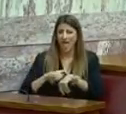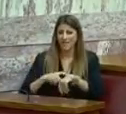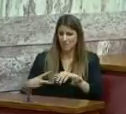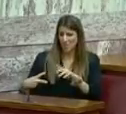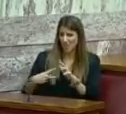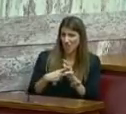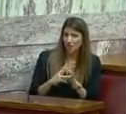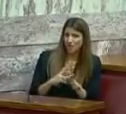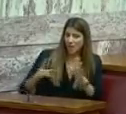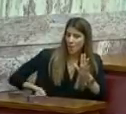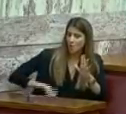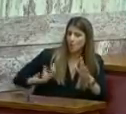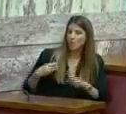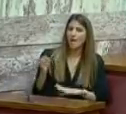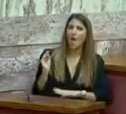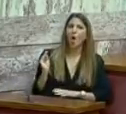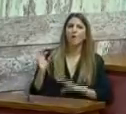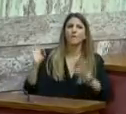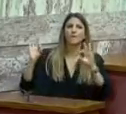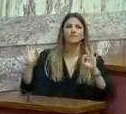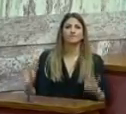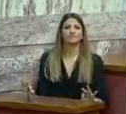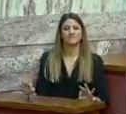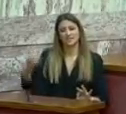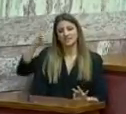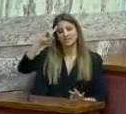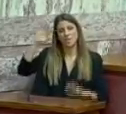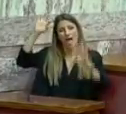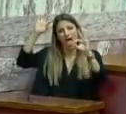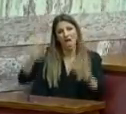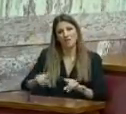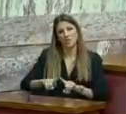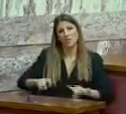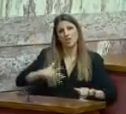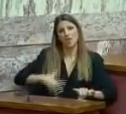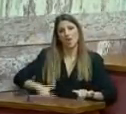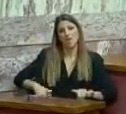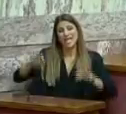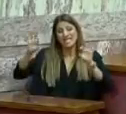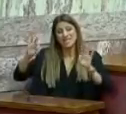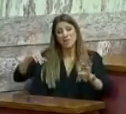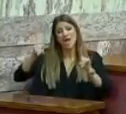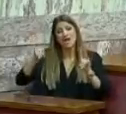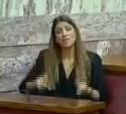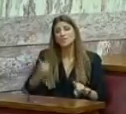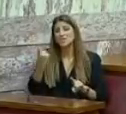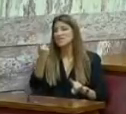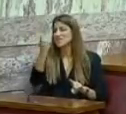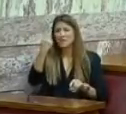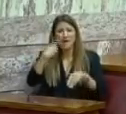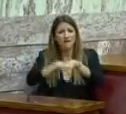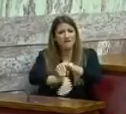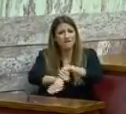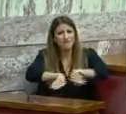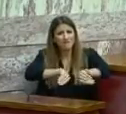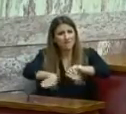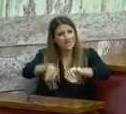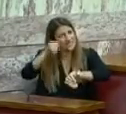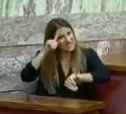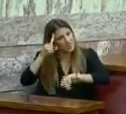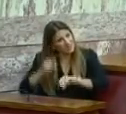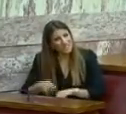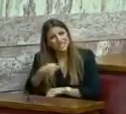2018 η προσέγγιση και για το αδίκημα της δωροληψίας και της δωροδοκίας. Και